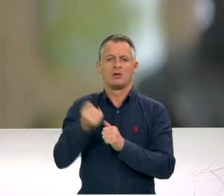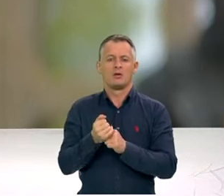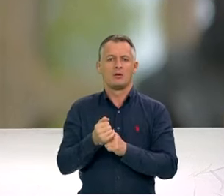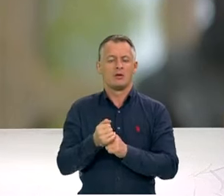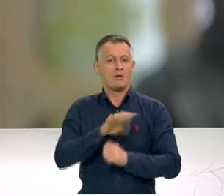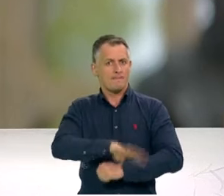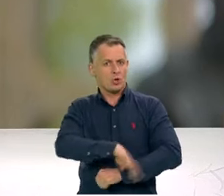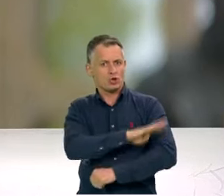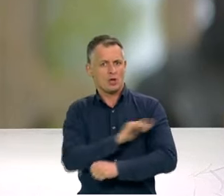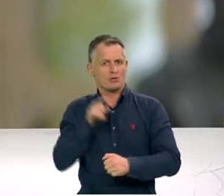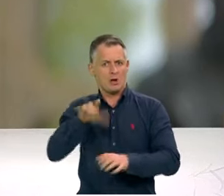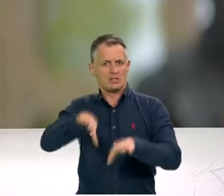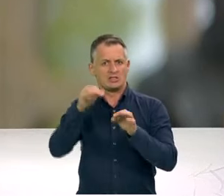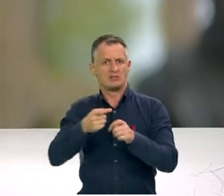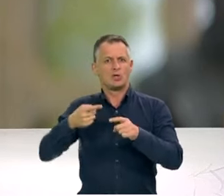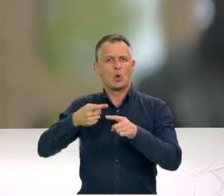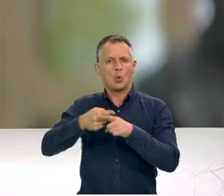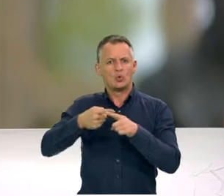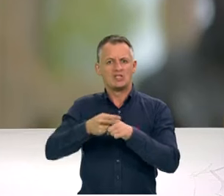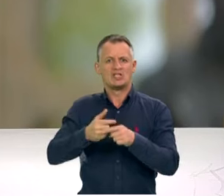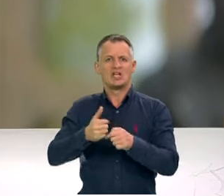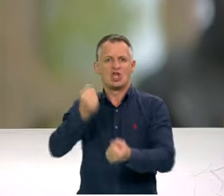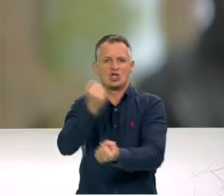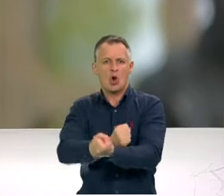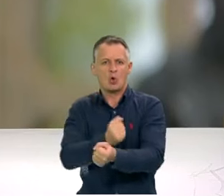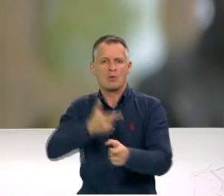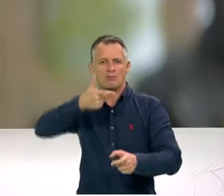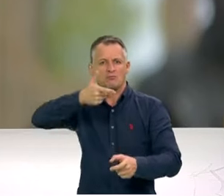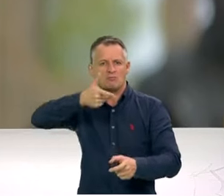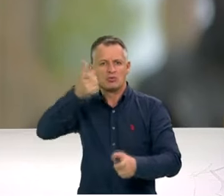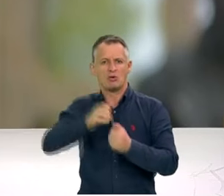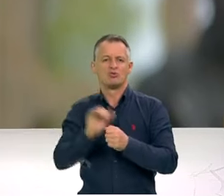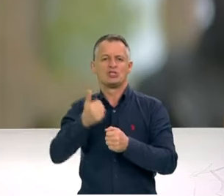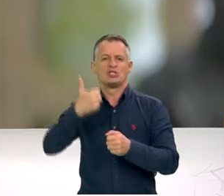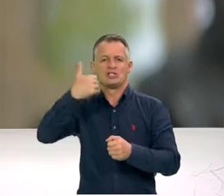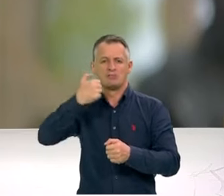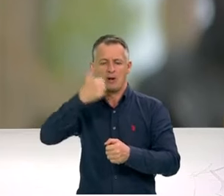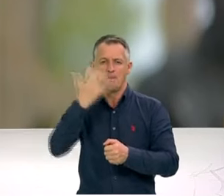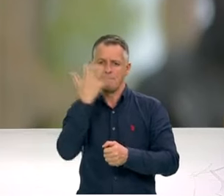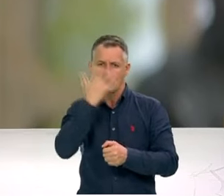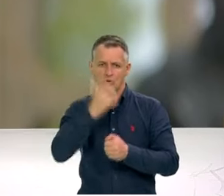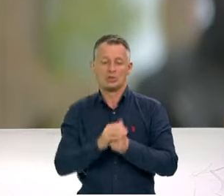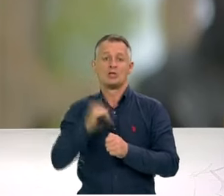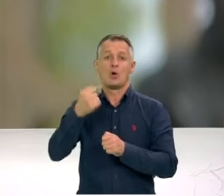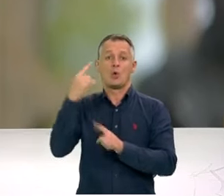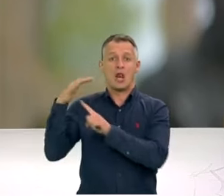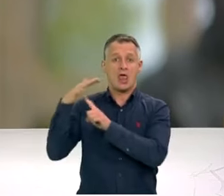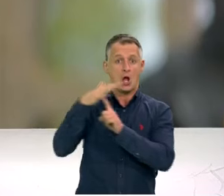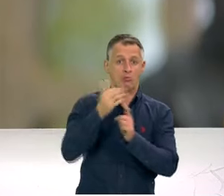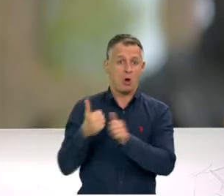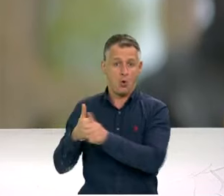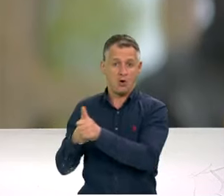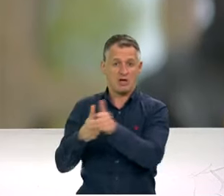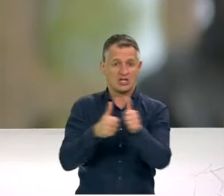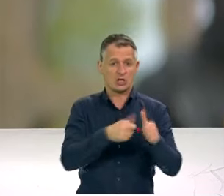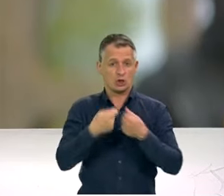impresionantă cuțite droguri un pistol bâte și sprayuri paralizante peste 10 suspecți au ajuns la audieri iar un elicopter a survolat zona